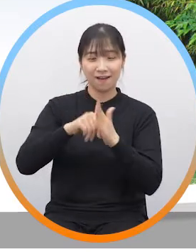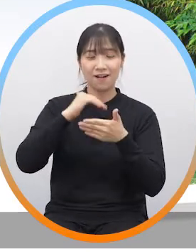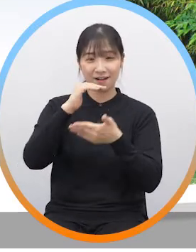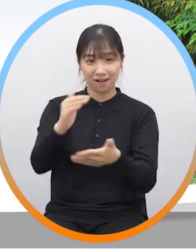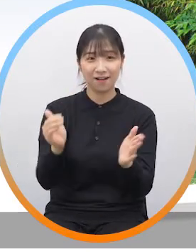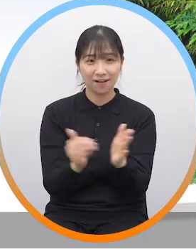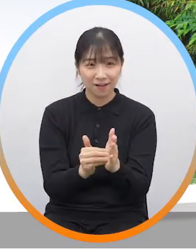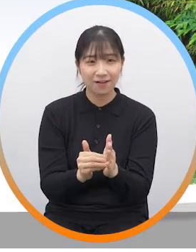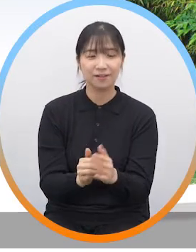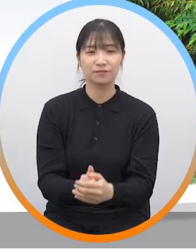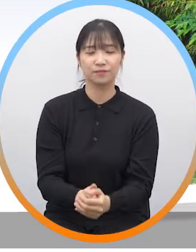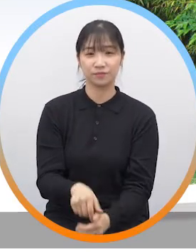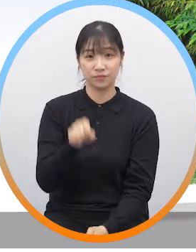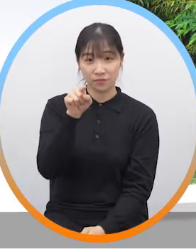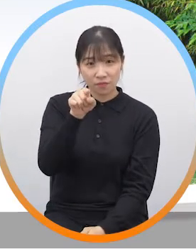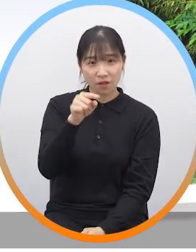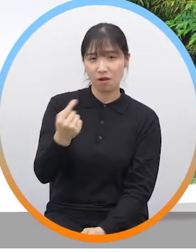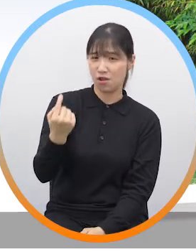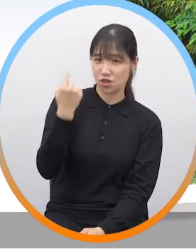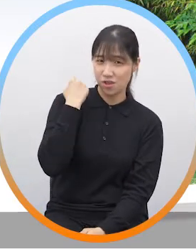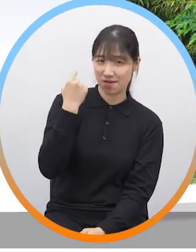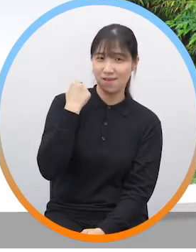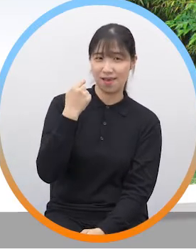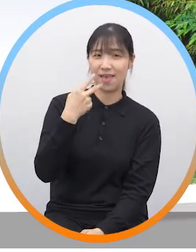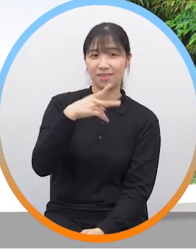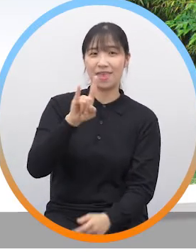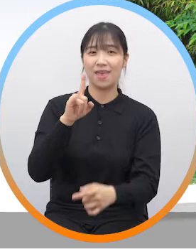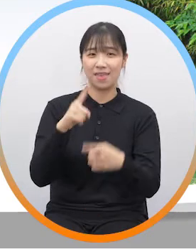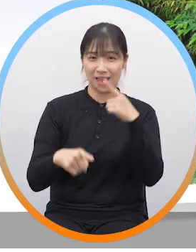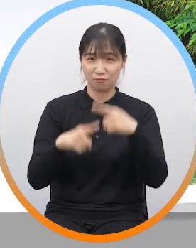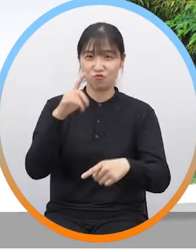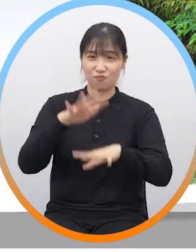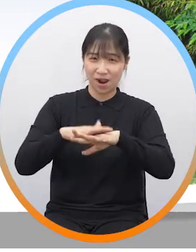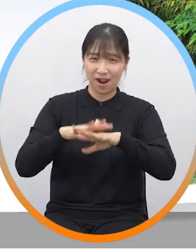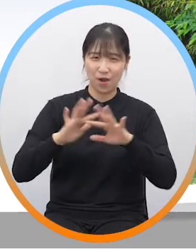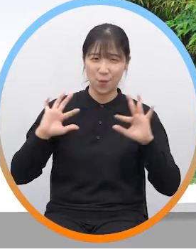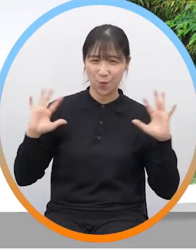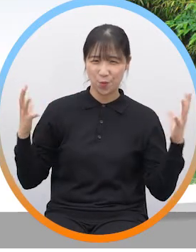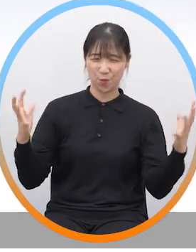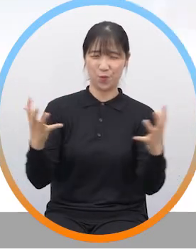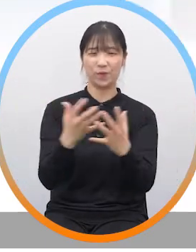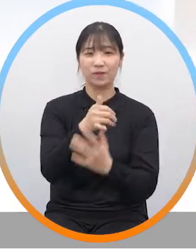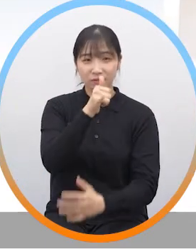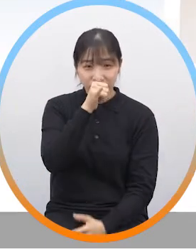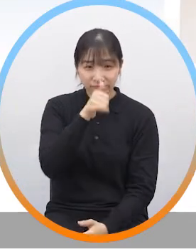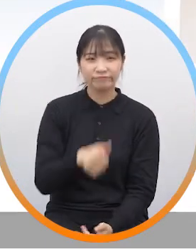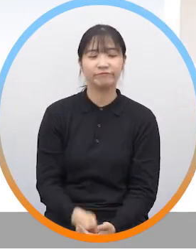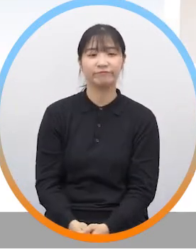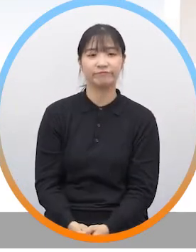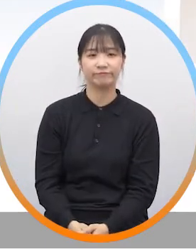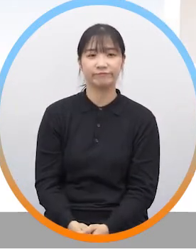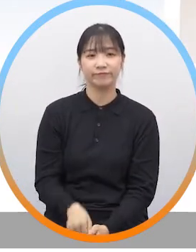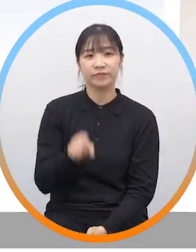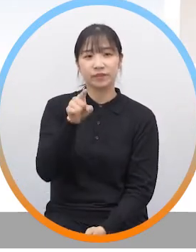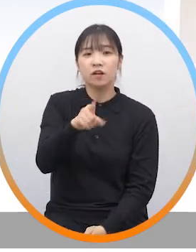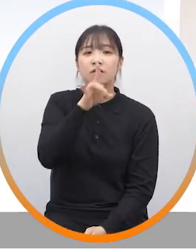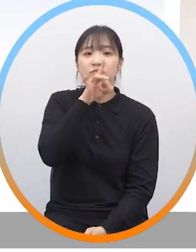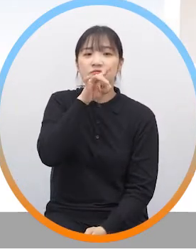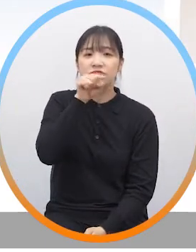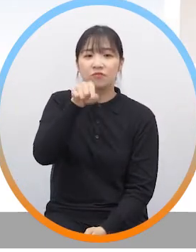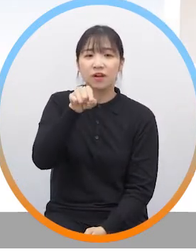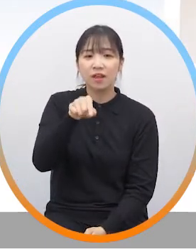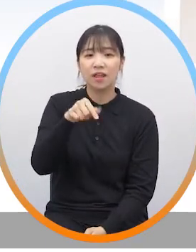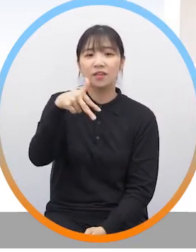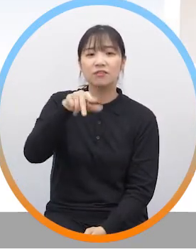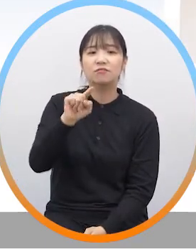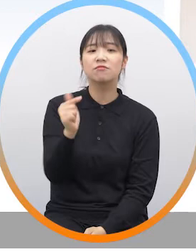이제 말씀드렸는데요. 여기에도 뒤쪽에 대나무 밭이 있는 걸 보았고요. 저기에 이제 그 중앙에 된